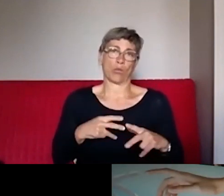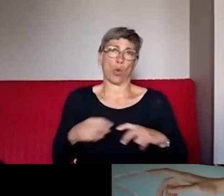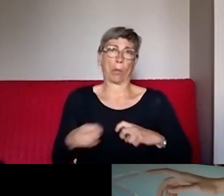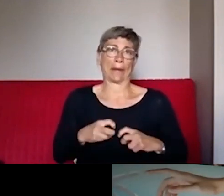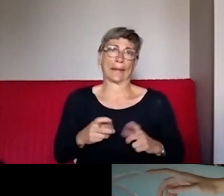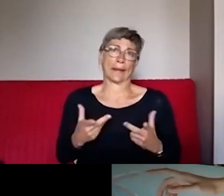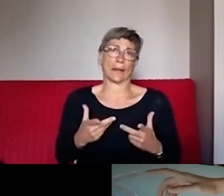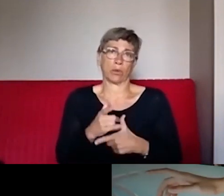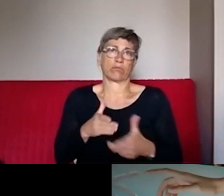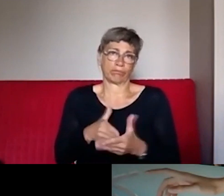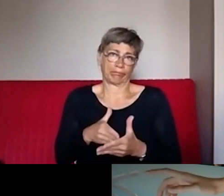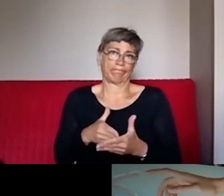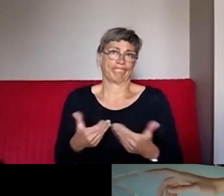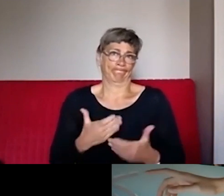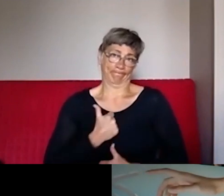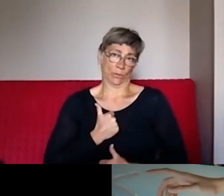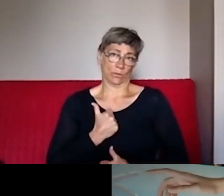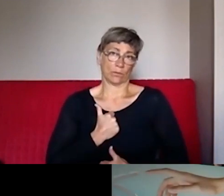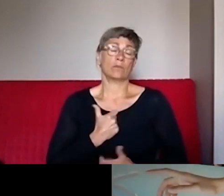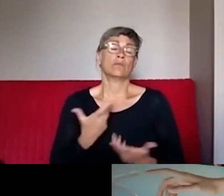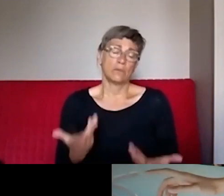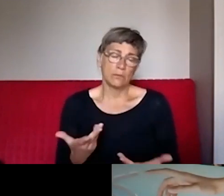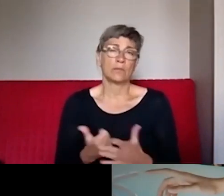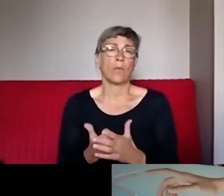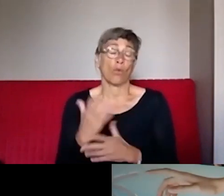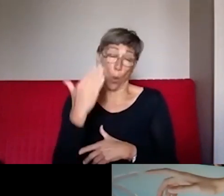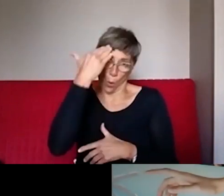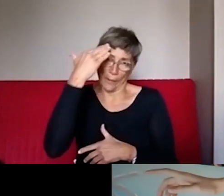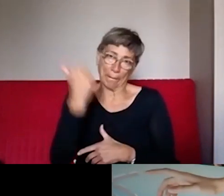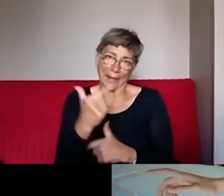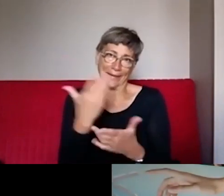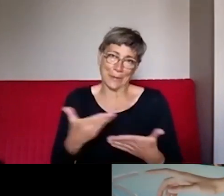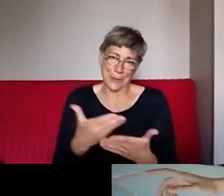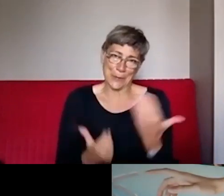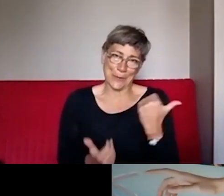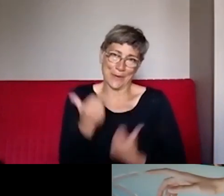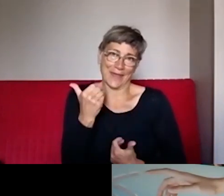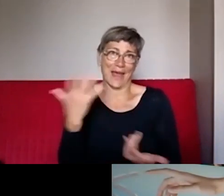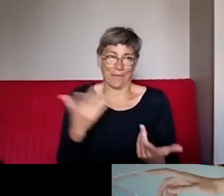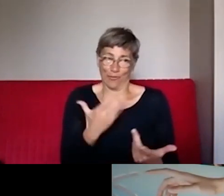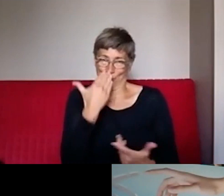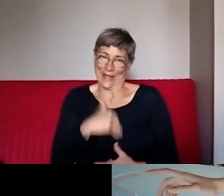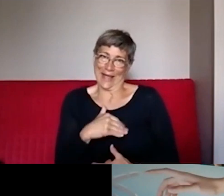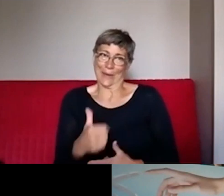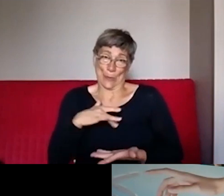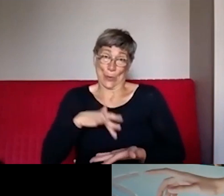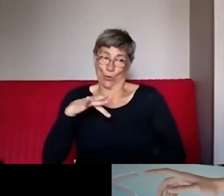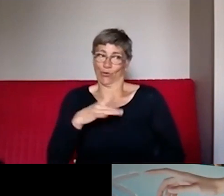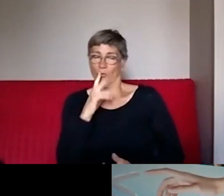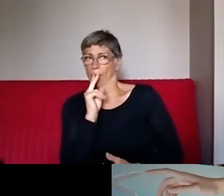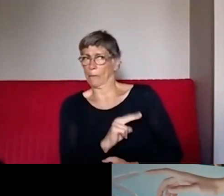Mais ce handicap, donc je connais bien les situations de handicap et comment les accompagner, et j'ai vu